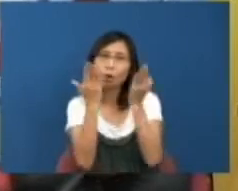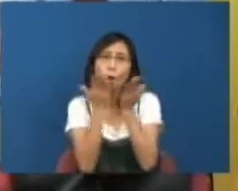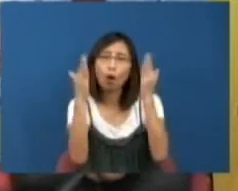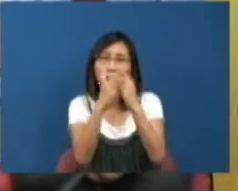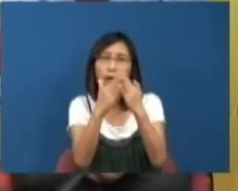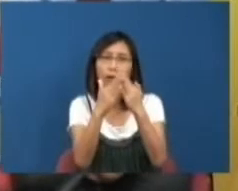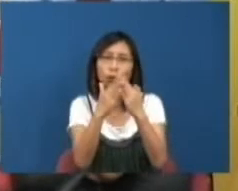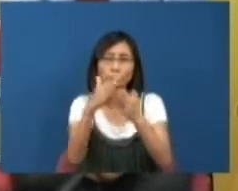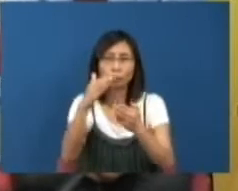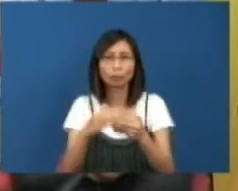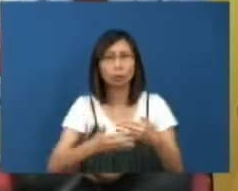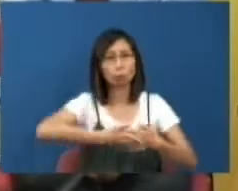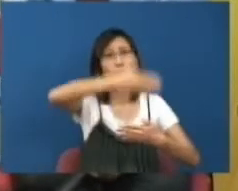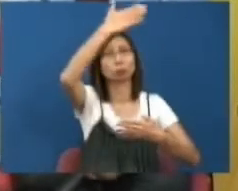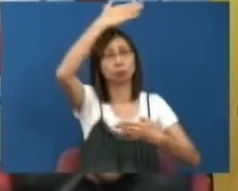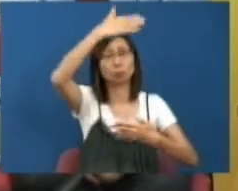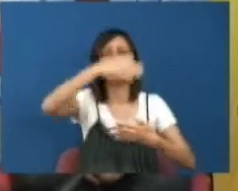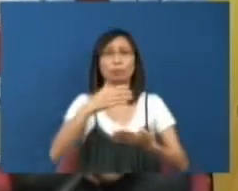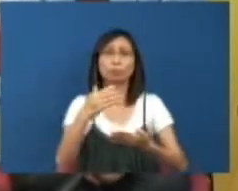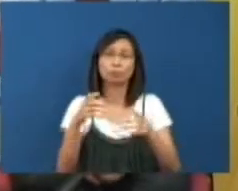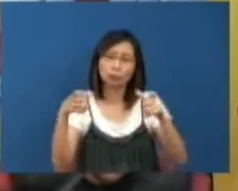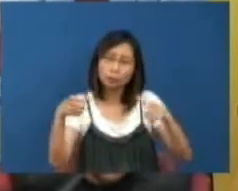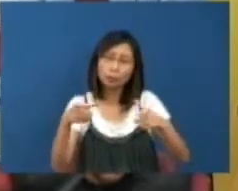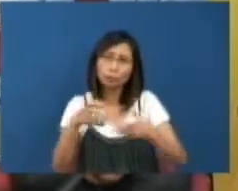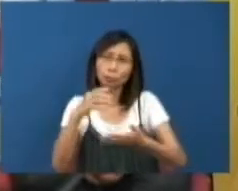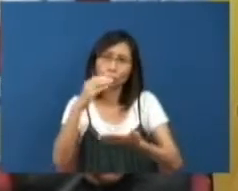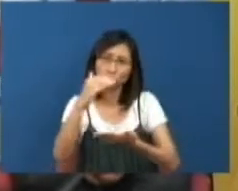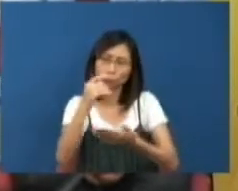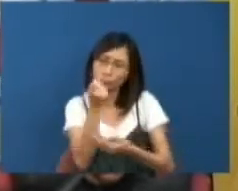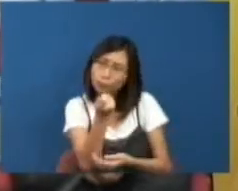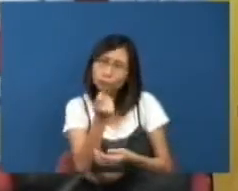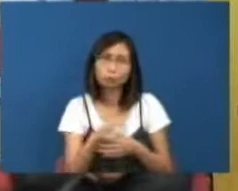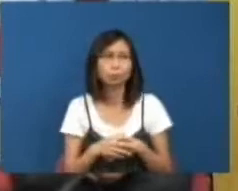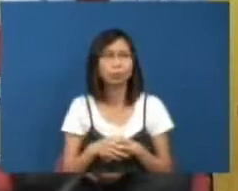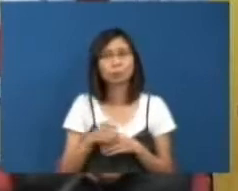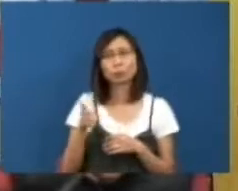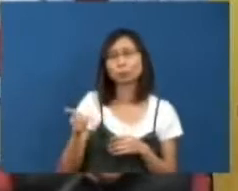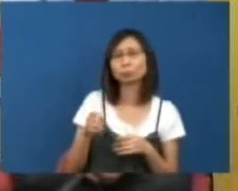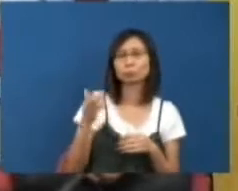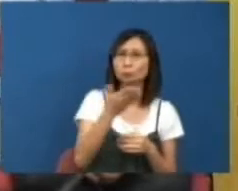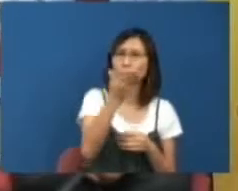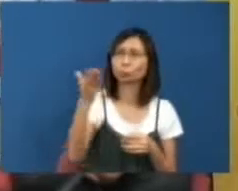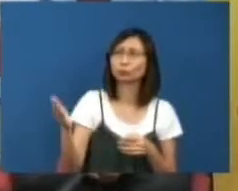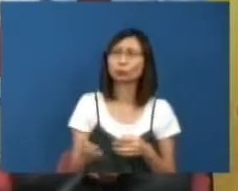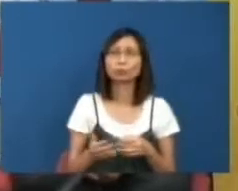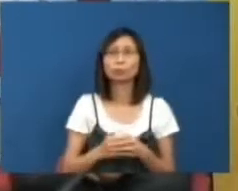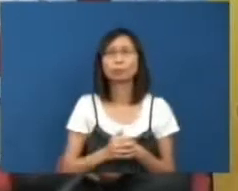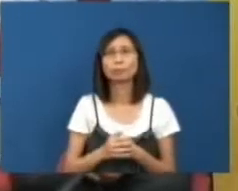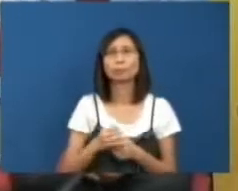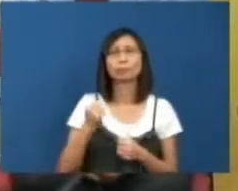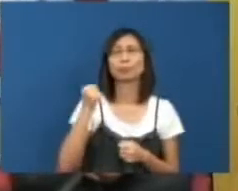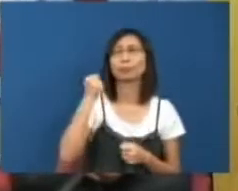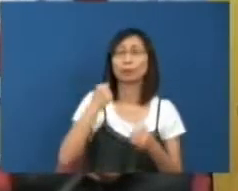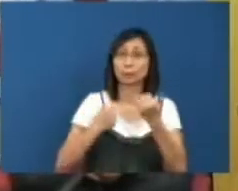台嗰、那個數量同埋嗰個面積少啊嘛！ 而家無論阿 Doctor 詹啊詹教授好，或者以至阿林博士好，都贊成係支